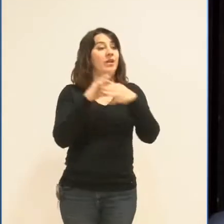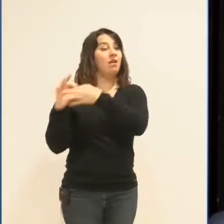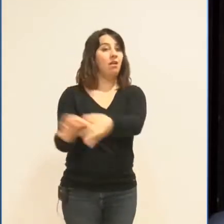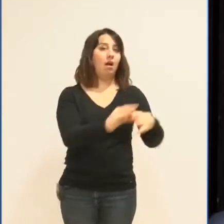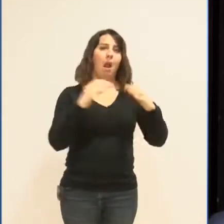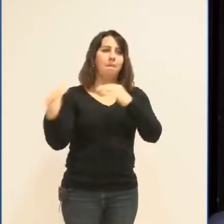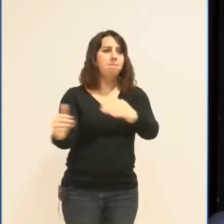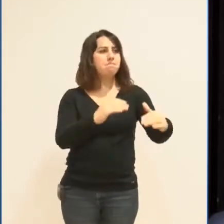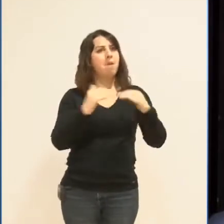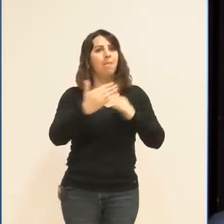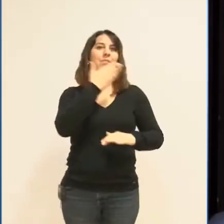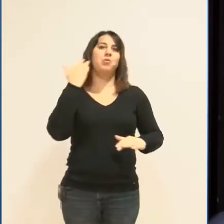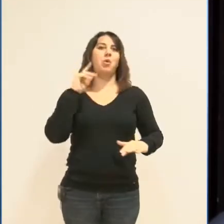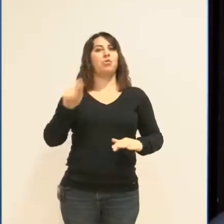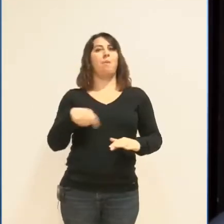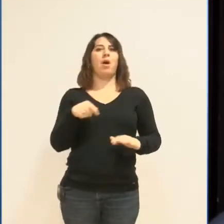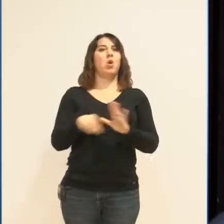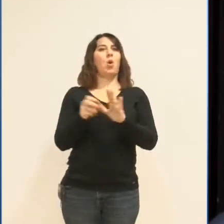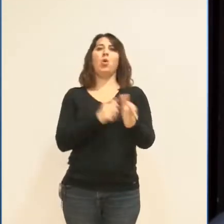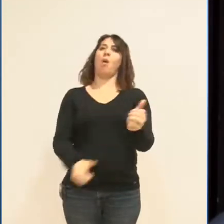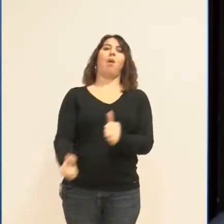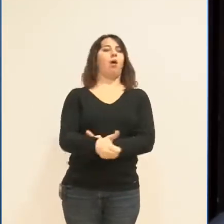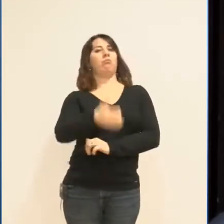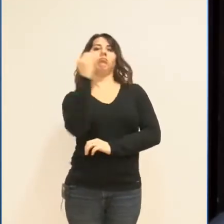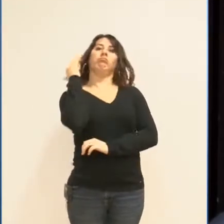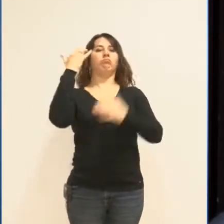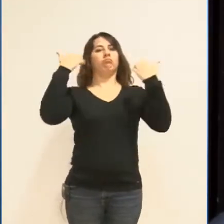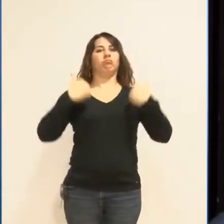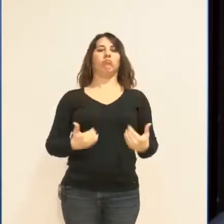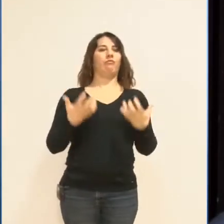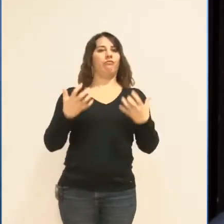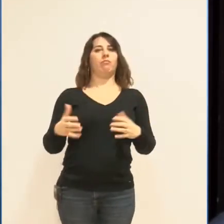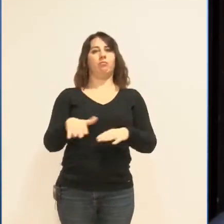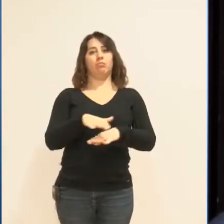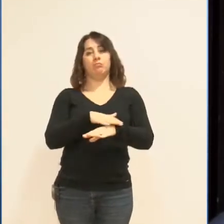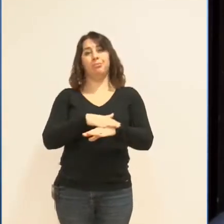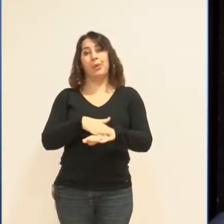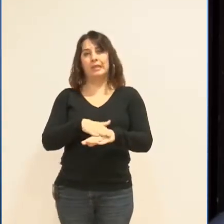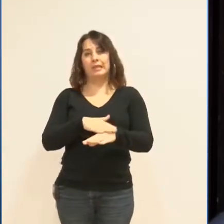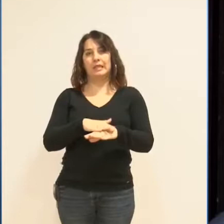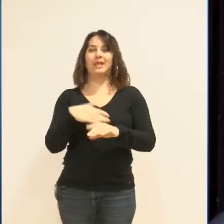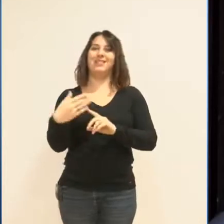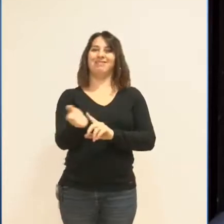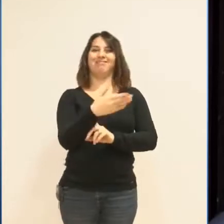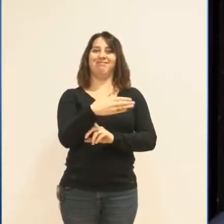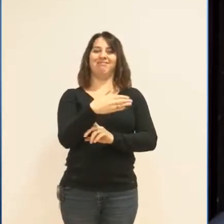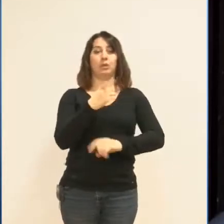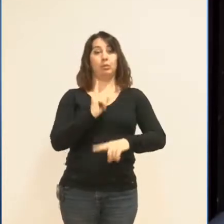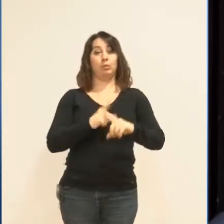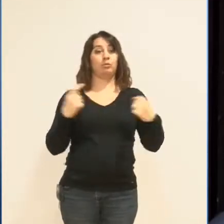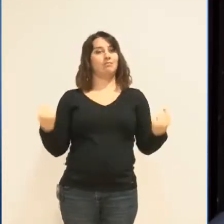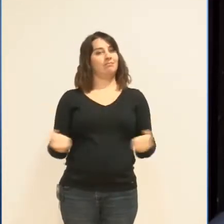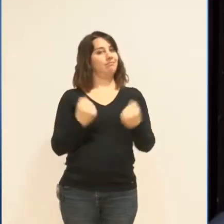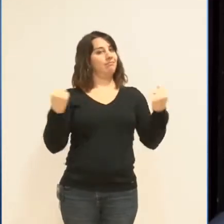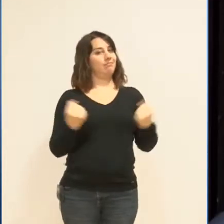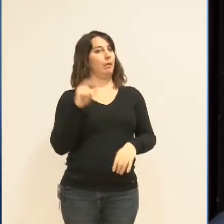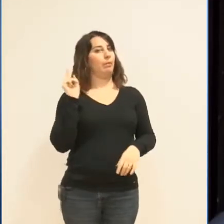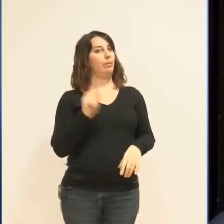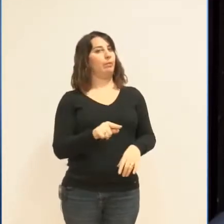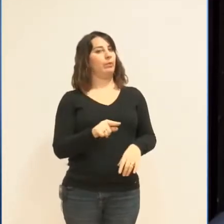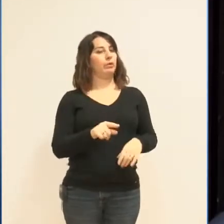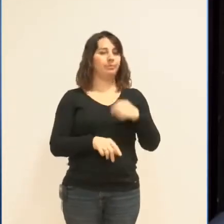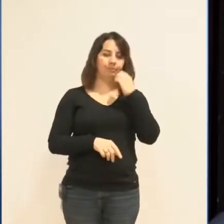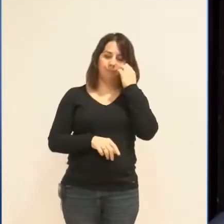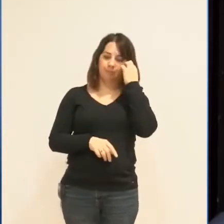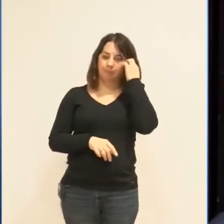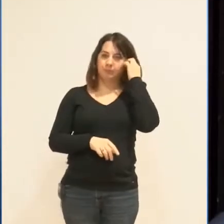homogénéisée. Mais vous aviez décidé d'en faire un enjeu là de politique et surtout de communication.